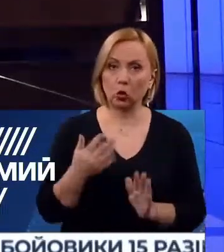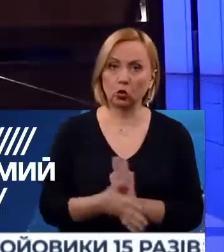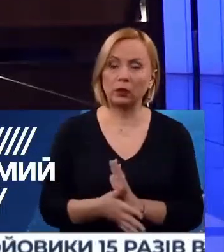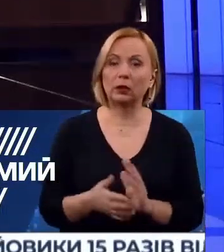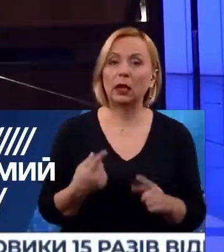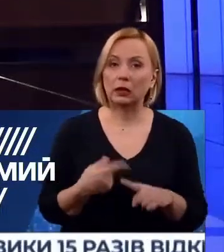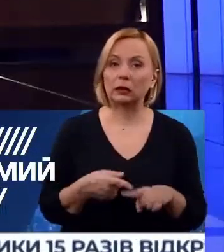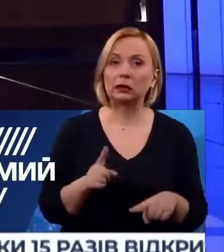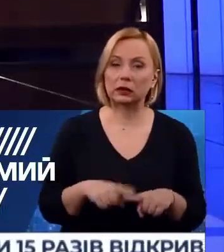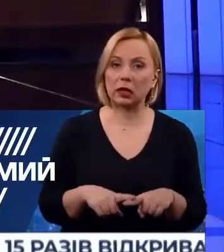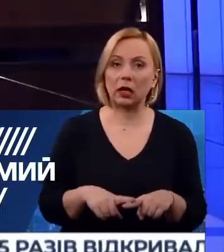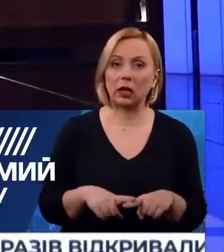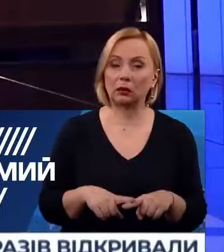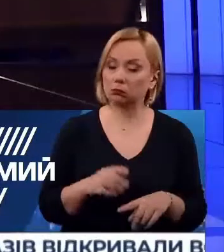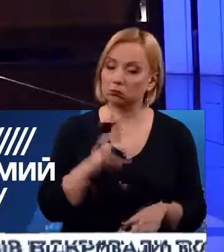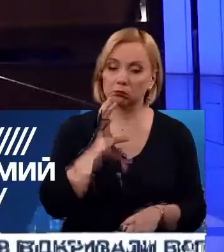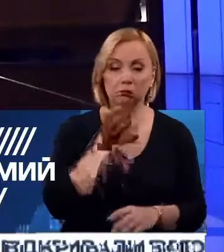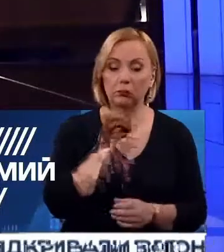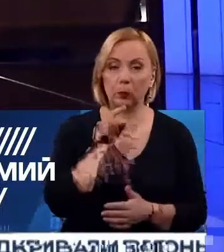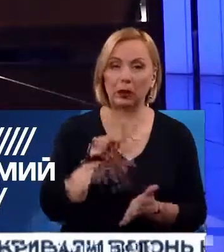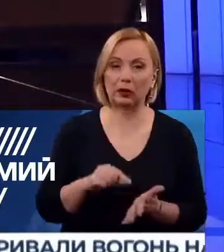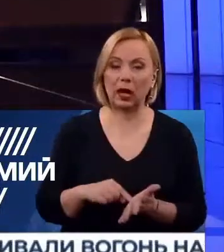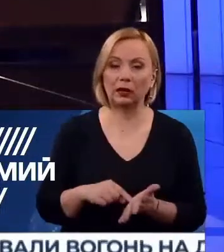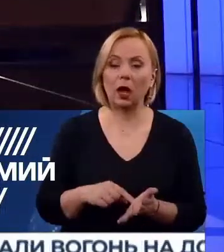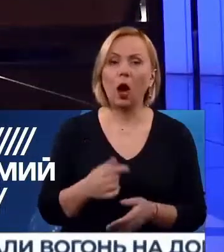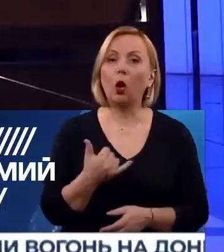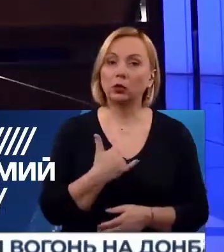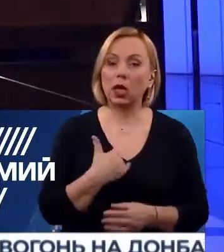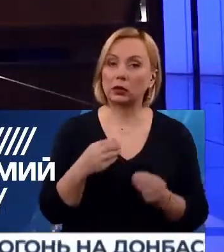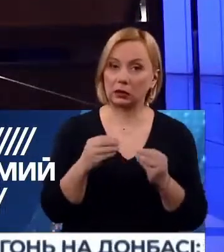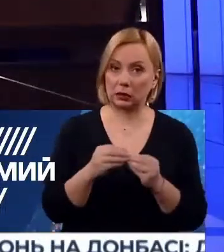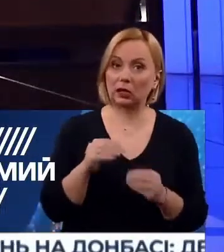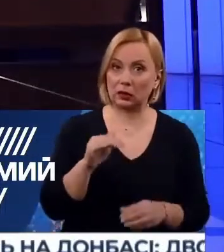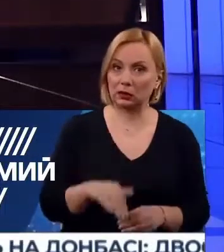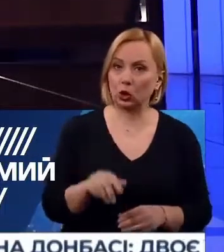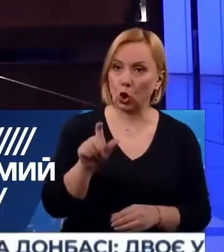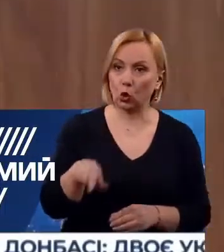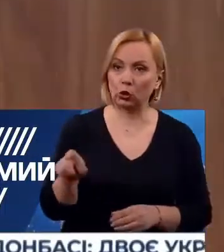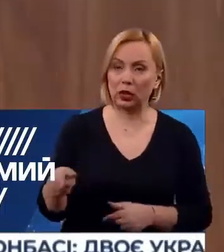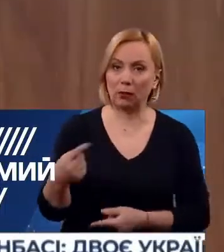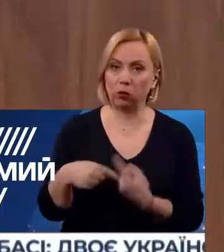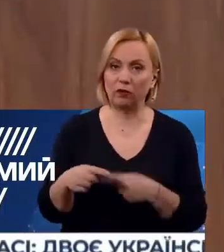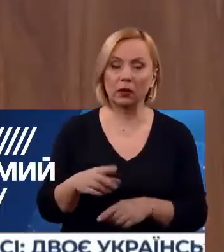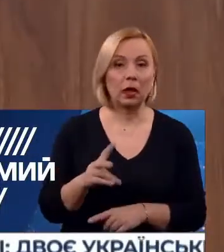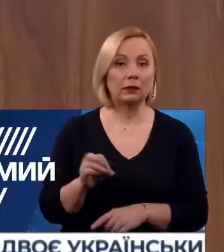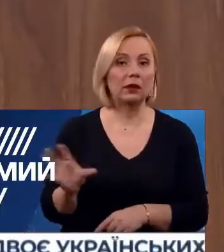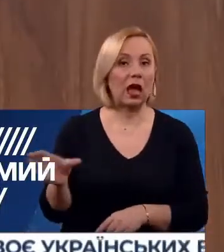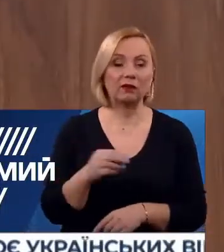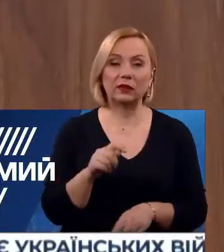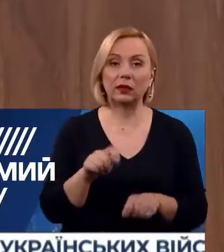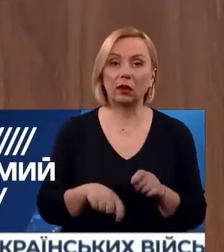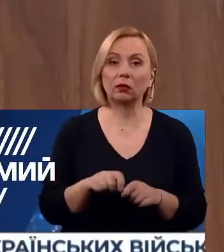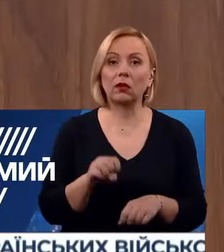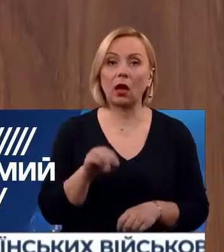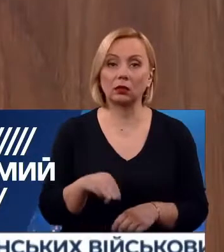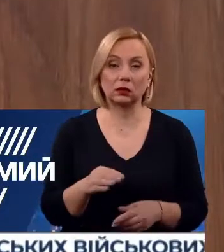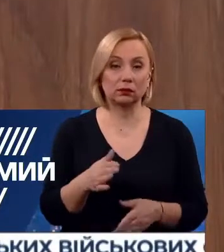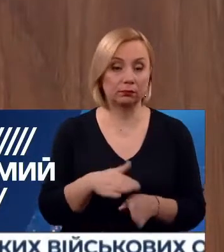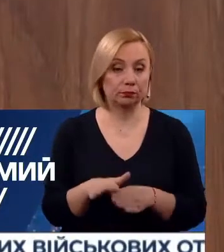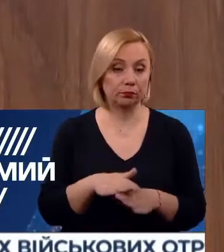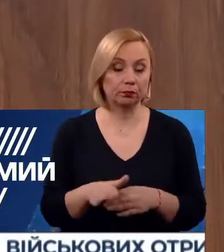це ну, дуже серйозні питання. А в нас 110 тисяч повернулися. І не всі зробили тести, тому що тест-систем просто немає.